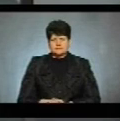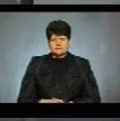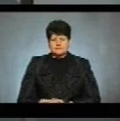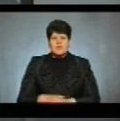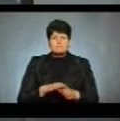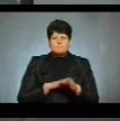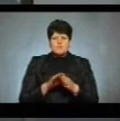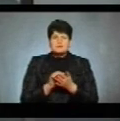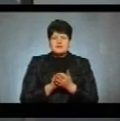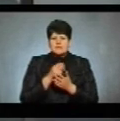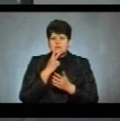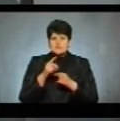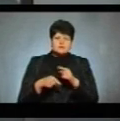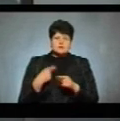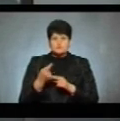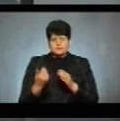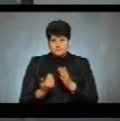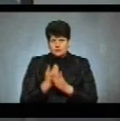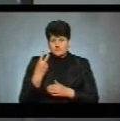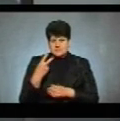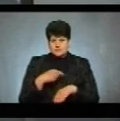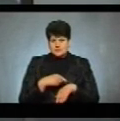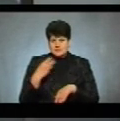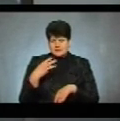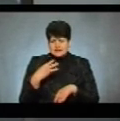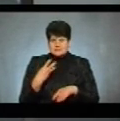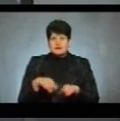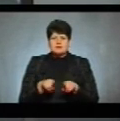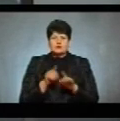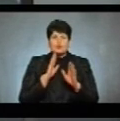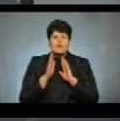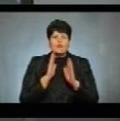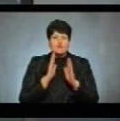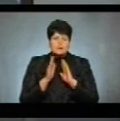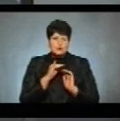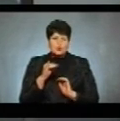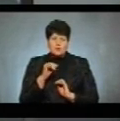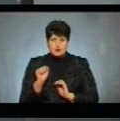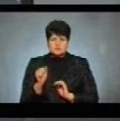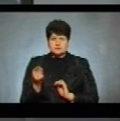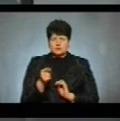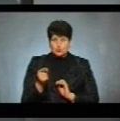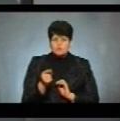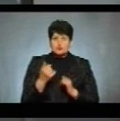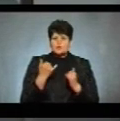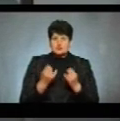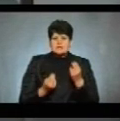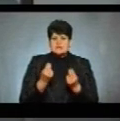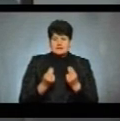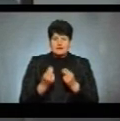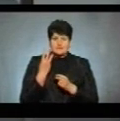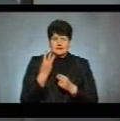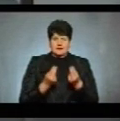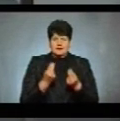Повний матеріал дивіться у наступному випуску новин о 20:30, а також на нашій фейсбук-сторінці UA Тернопіль. Сьогодні зіграли три